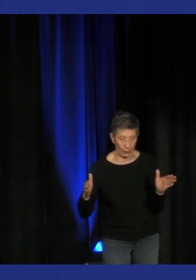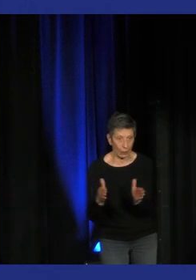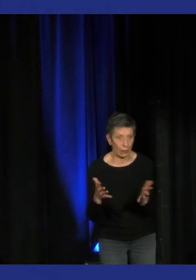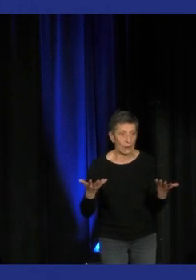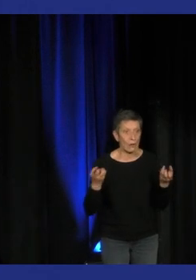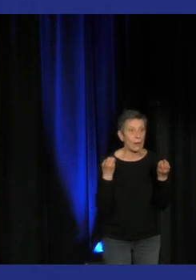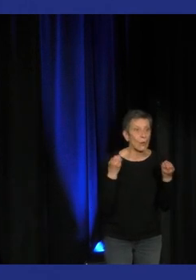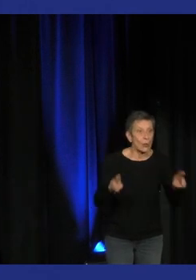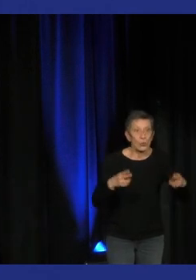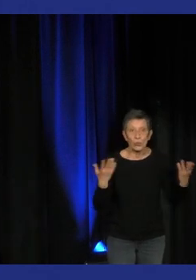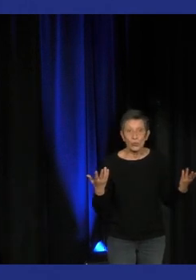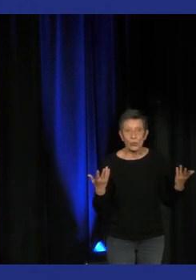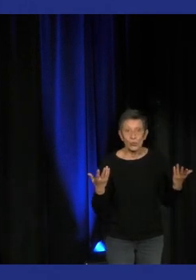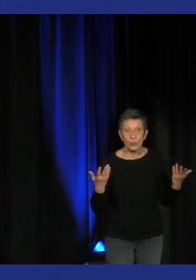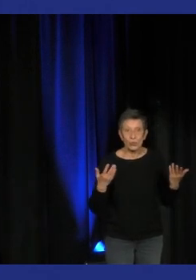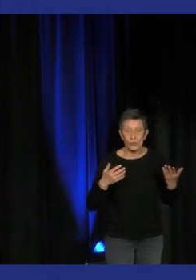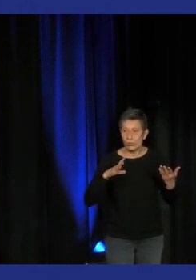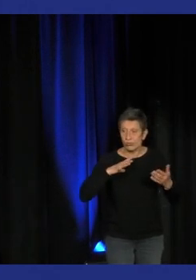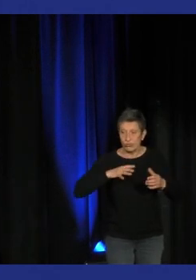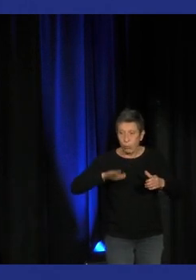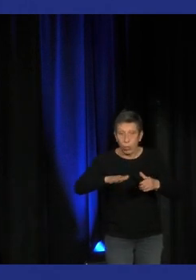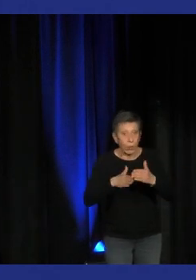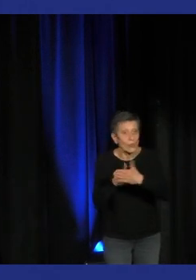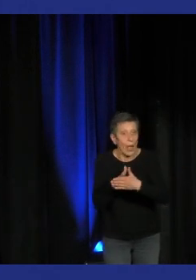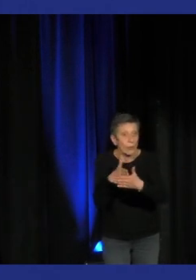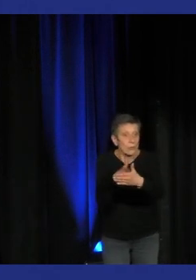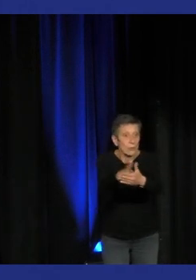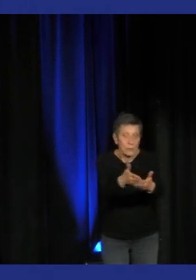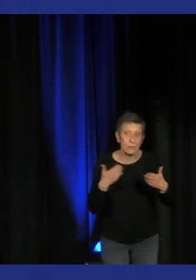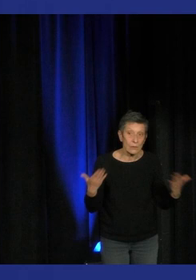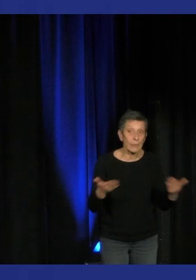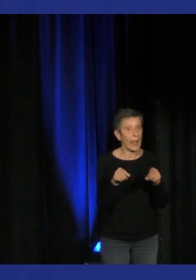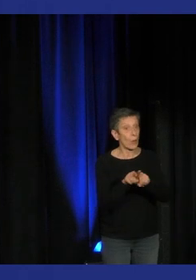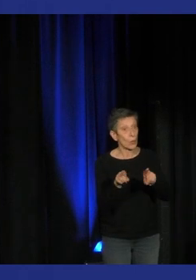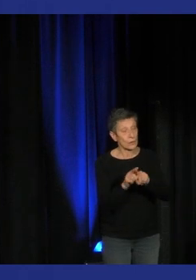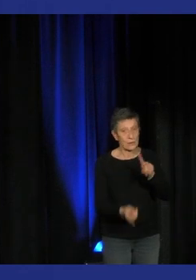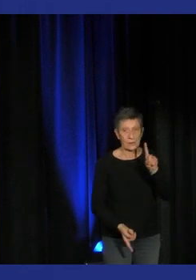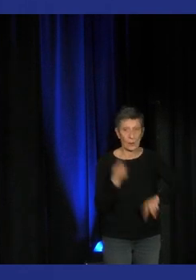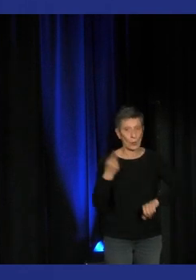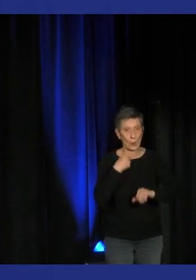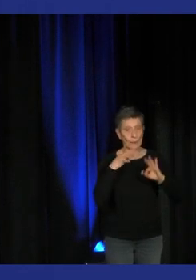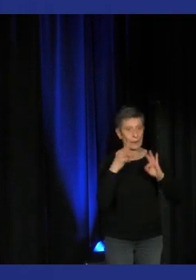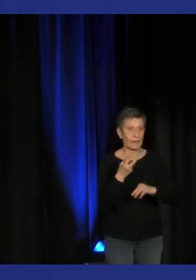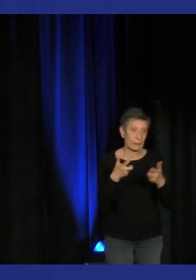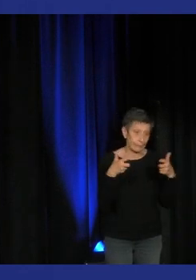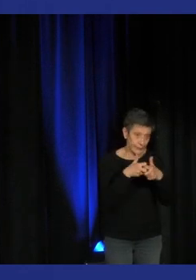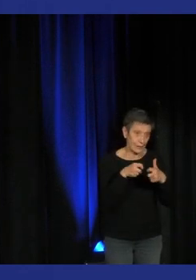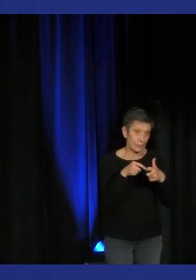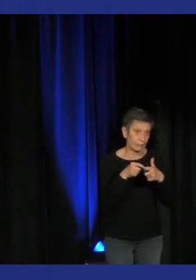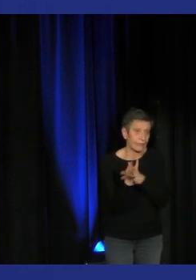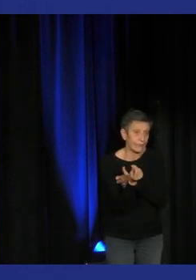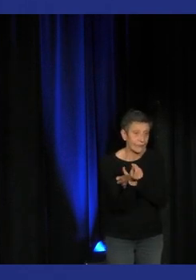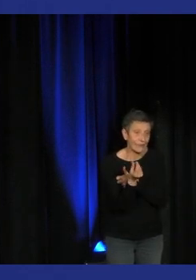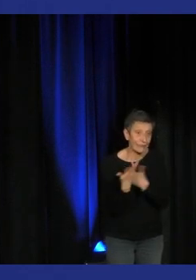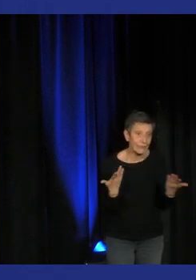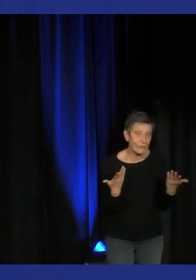étroites ou qui sont trop encombrées. Et puis aussi, je trouvais important de rappeler le coût financier on en parlait avec une personne aussi dans le